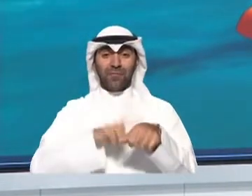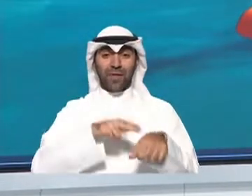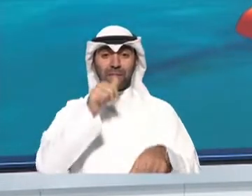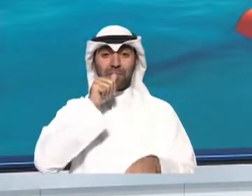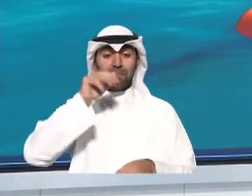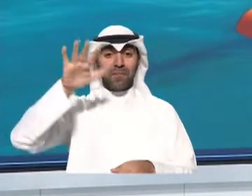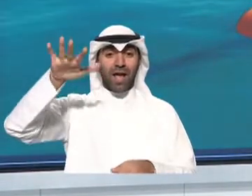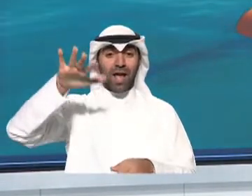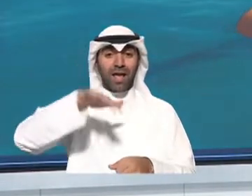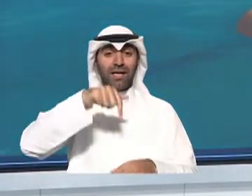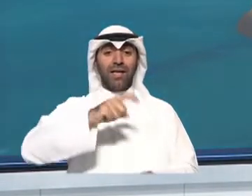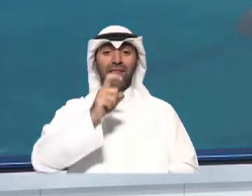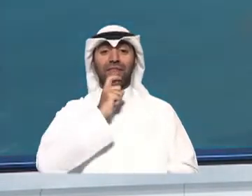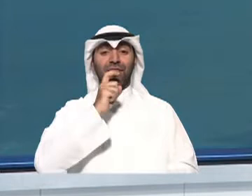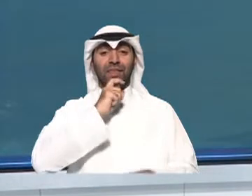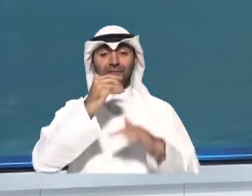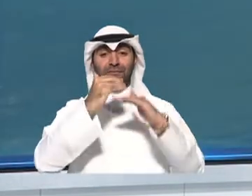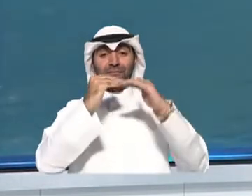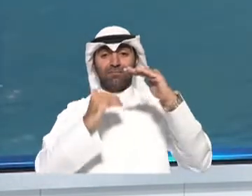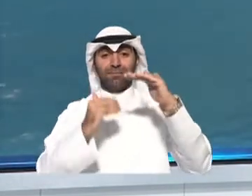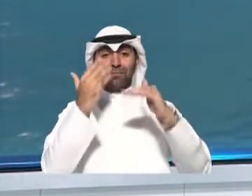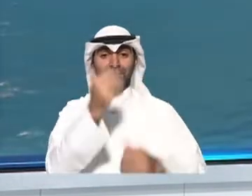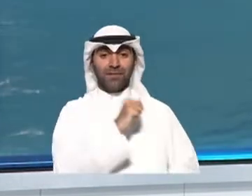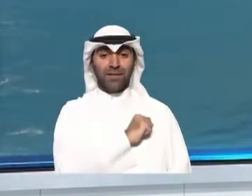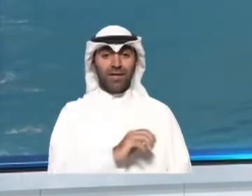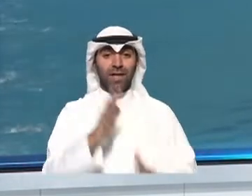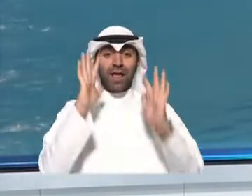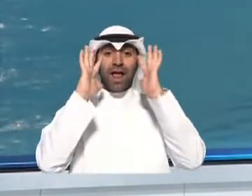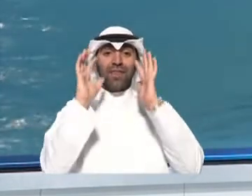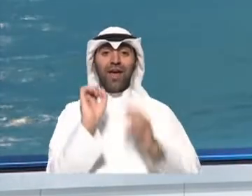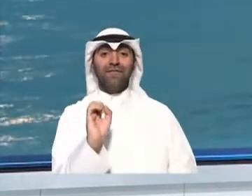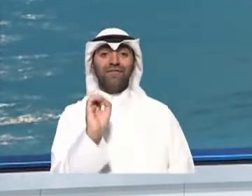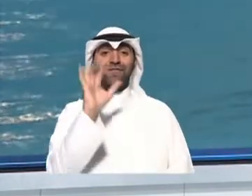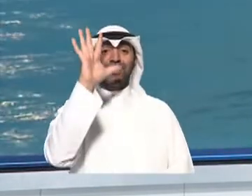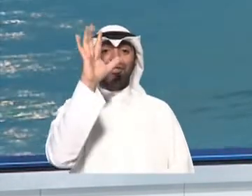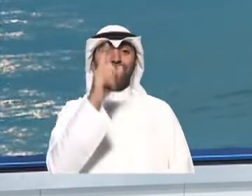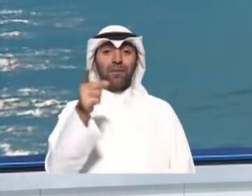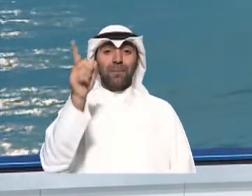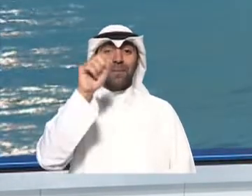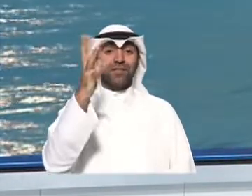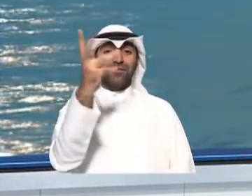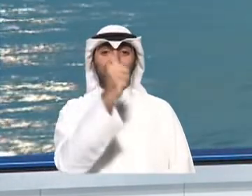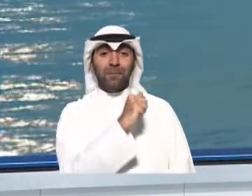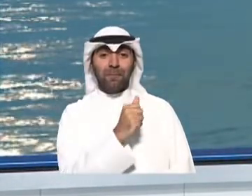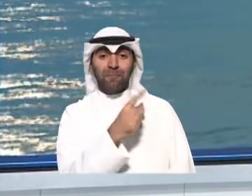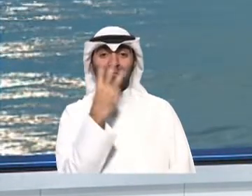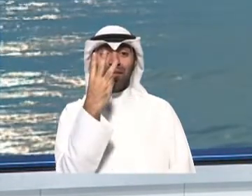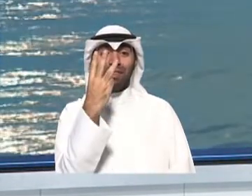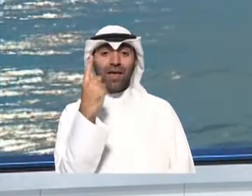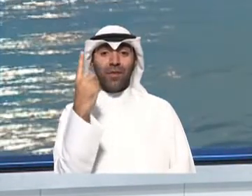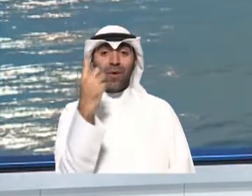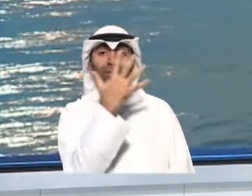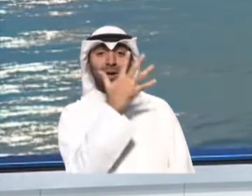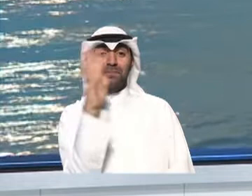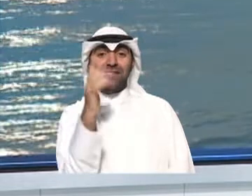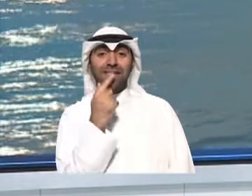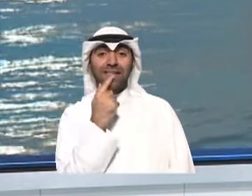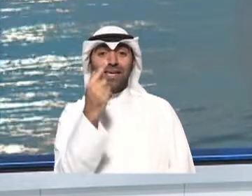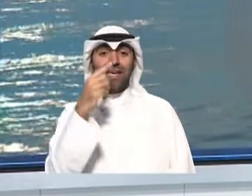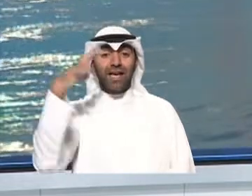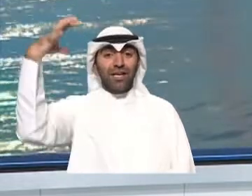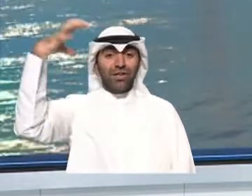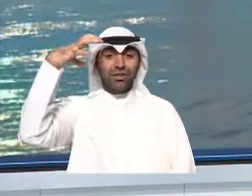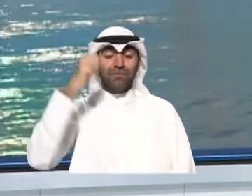الماي ضعيفة. المواقيت بإذن الله حسب التوقيت المحلي لمدينة الكويت، موعد أذان الفير الساعة 3:51، شروق الشمس